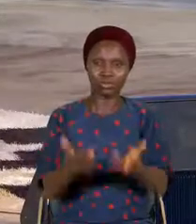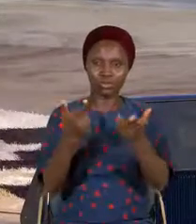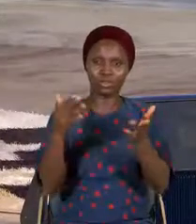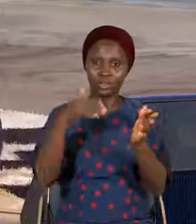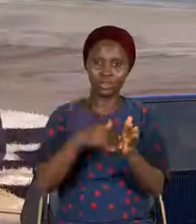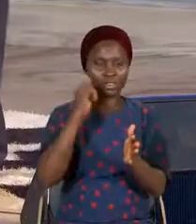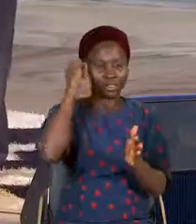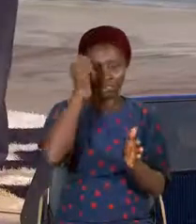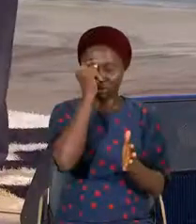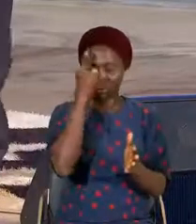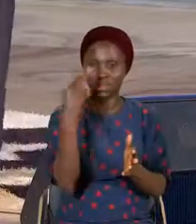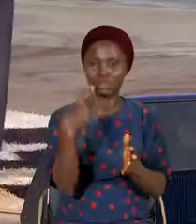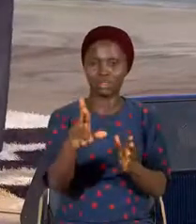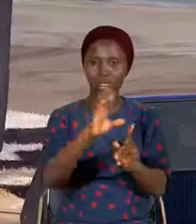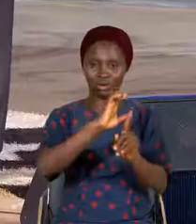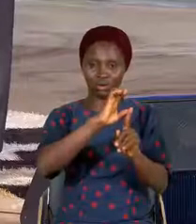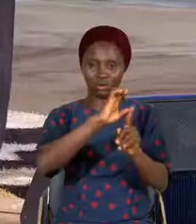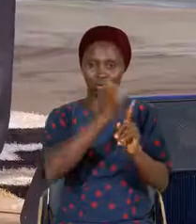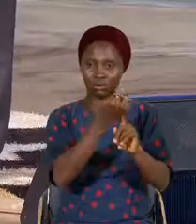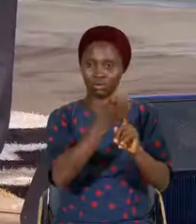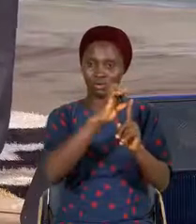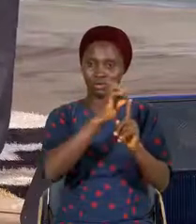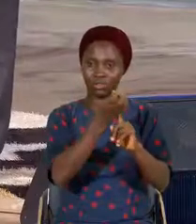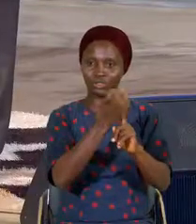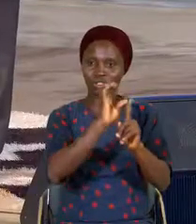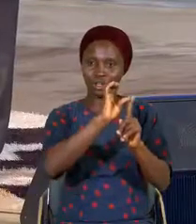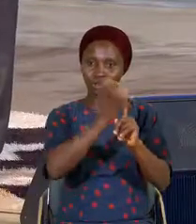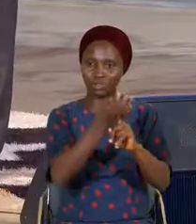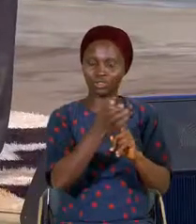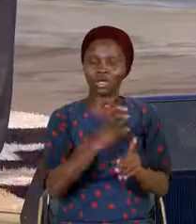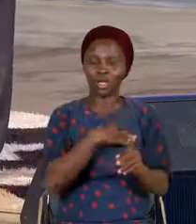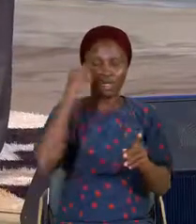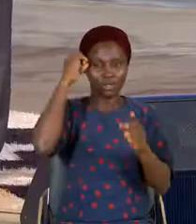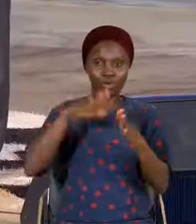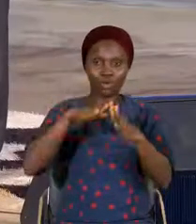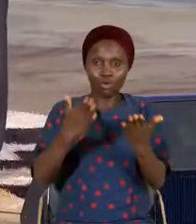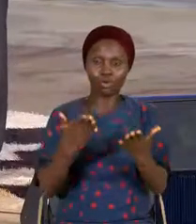43 ans et demi après sa résurrection. Et